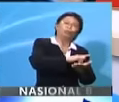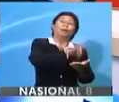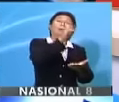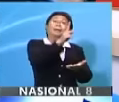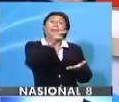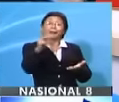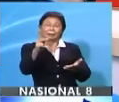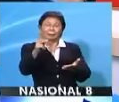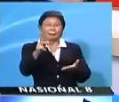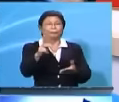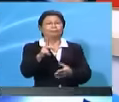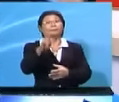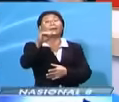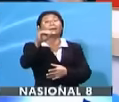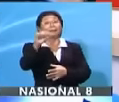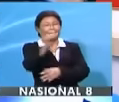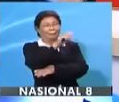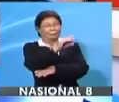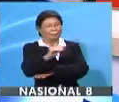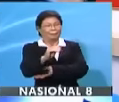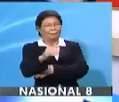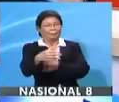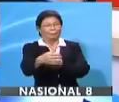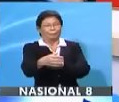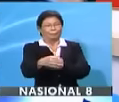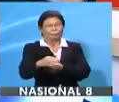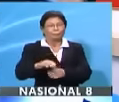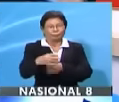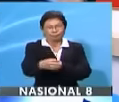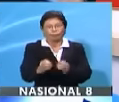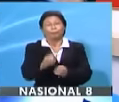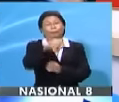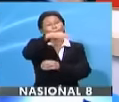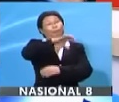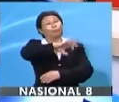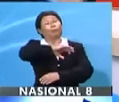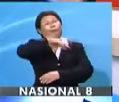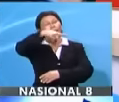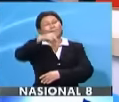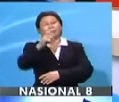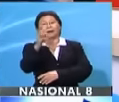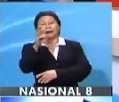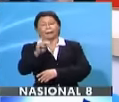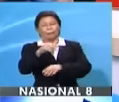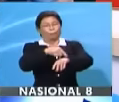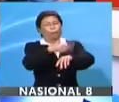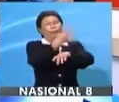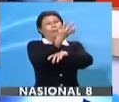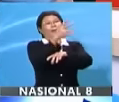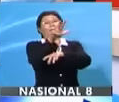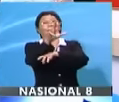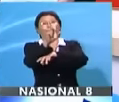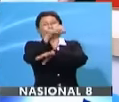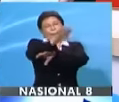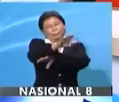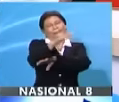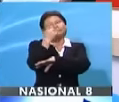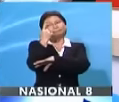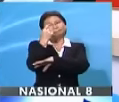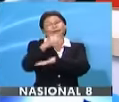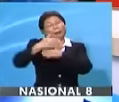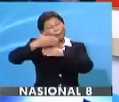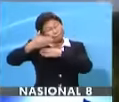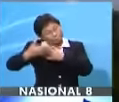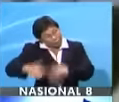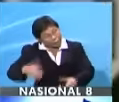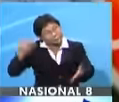Kinabalu KKIA dan Pangkalan Pasukan Gerakan Udara PDRM kira-kira pukul 4.30 petang tadi.